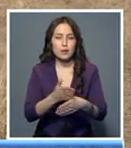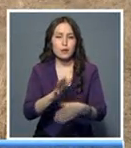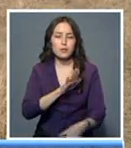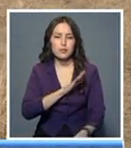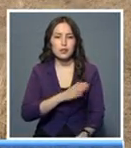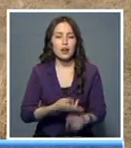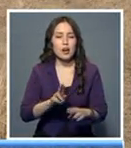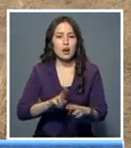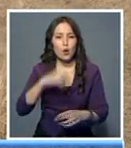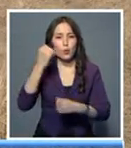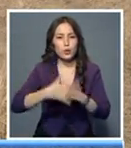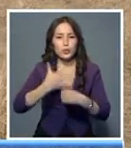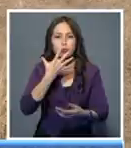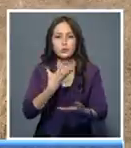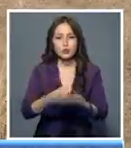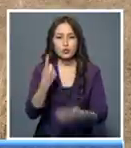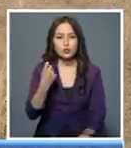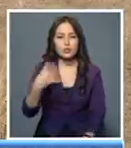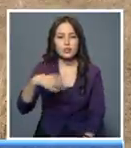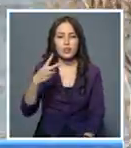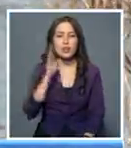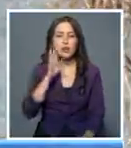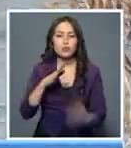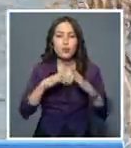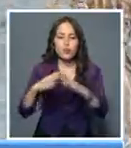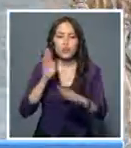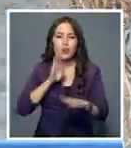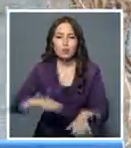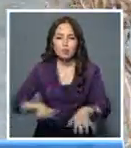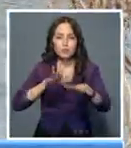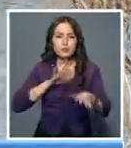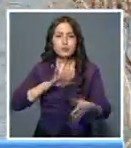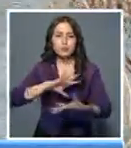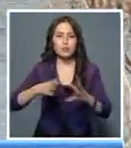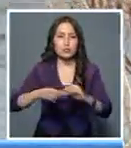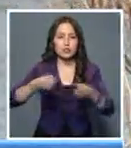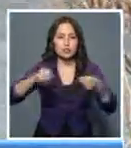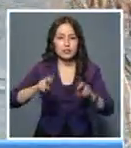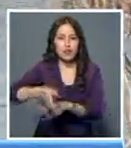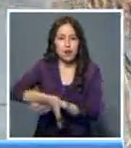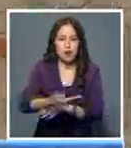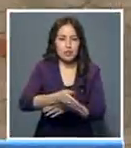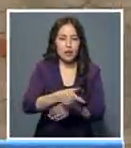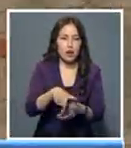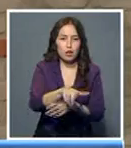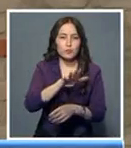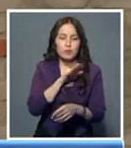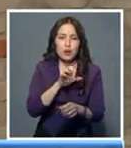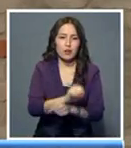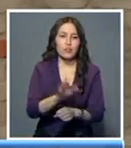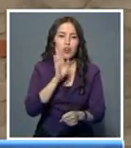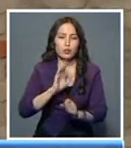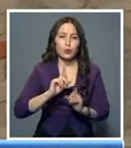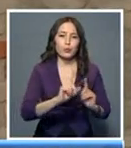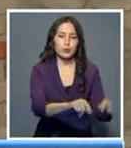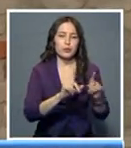Аудан орталығы Қарасу кентінде 142 үйде су басқан. Алдын ала қамданып, арықтар қазып қойғандықтан ағын су көп бөгелмей